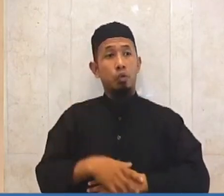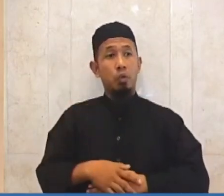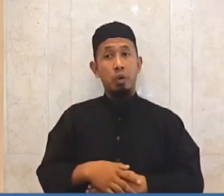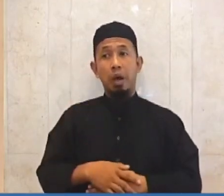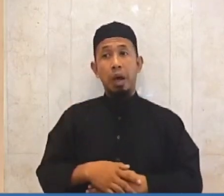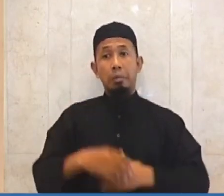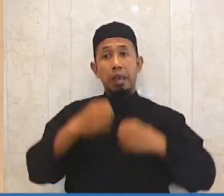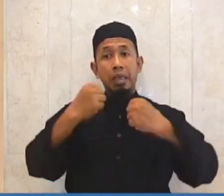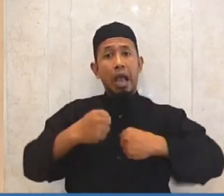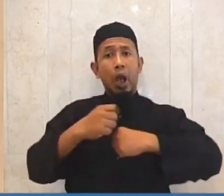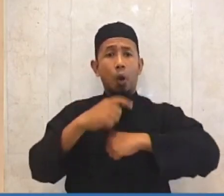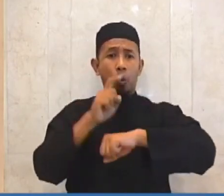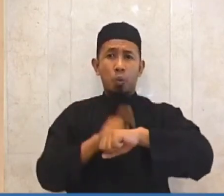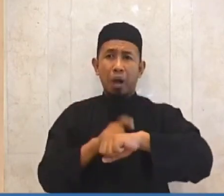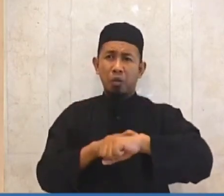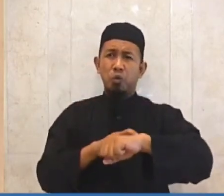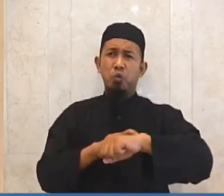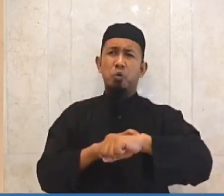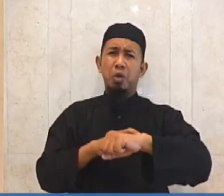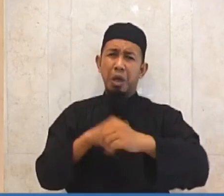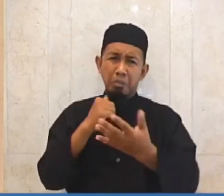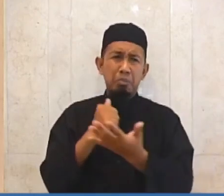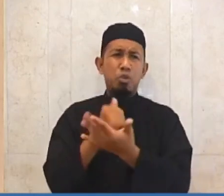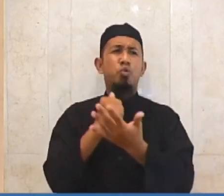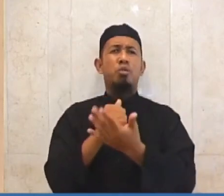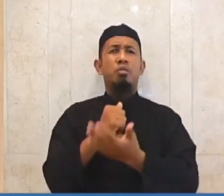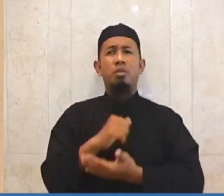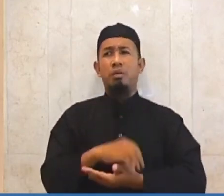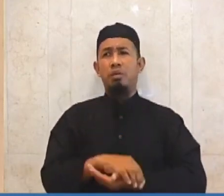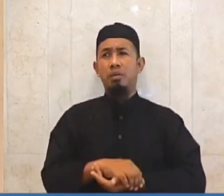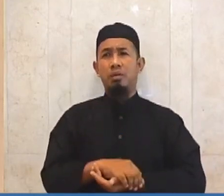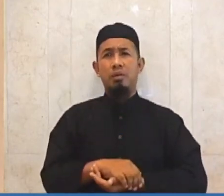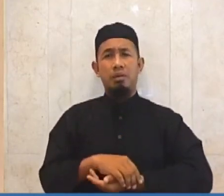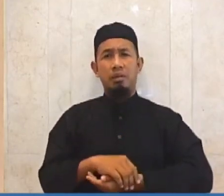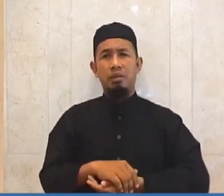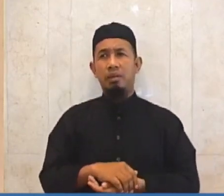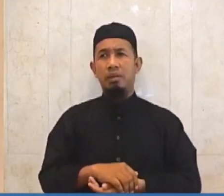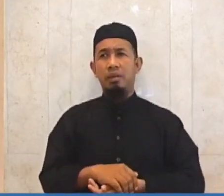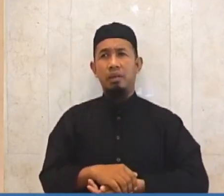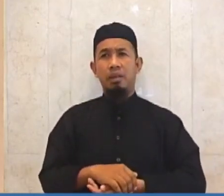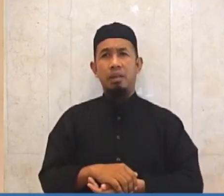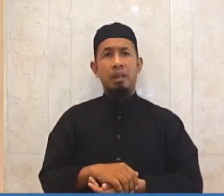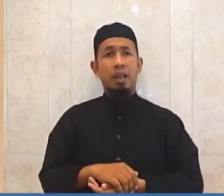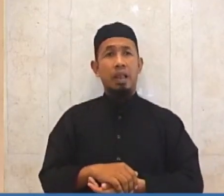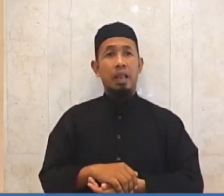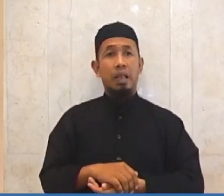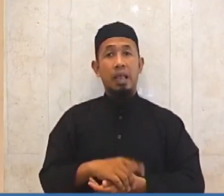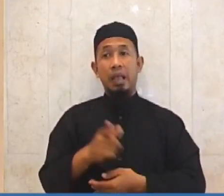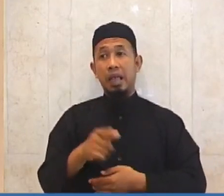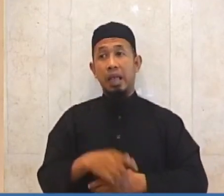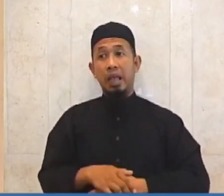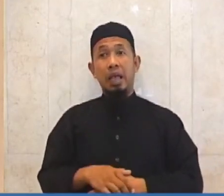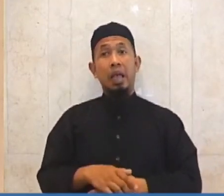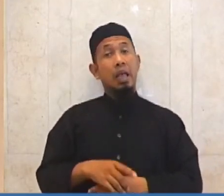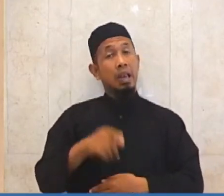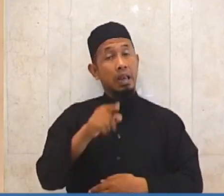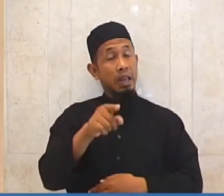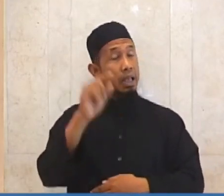memanfaatkan waktu dan efekung dia dengan Firman